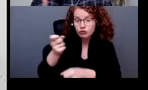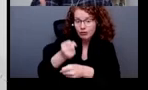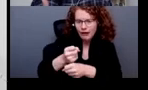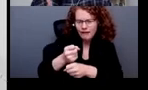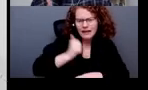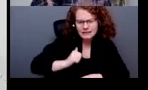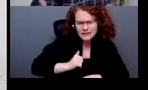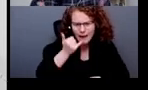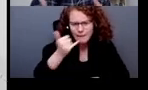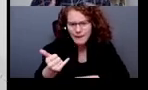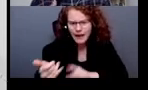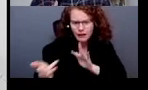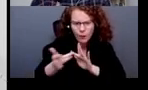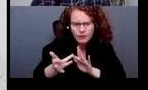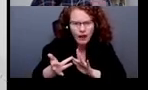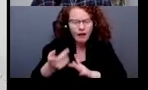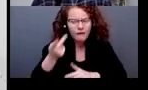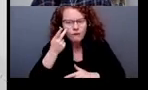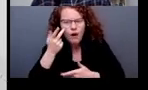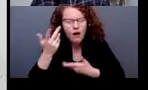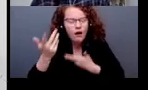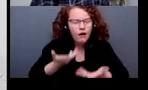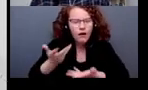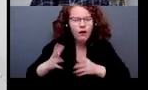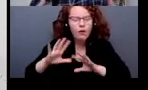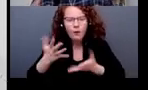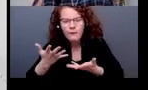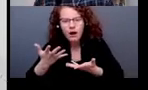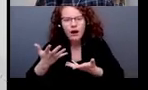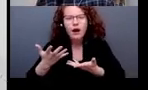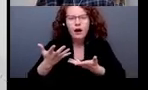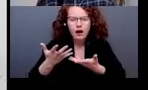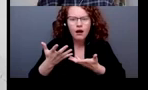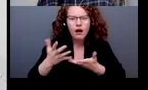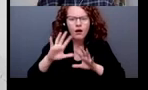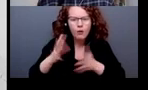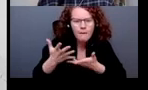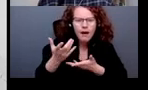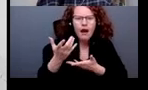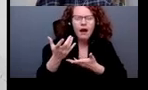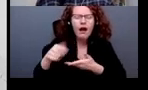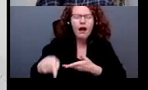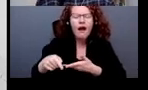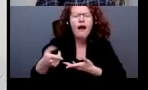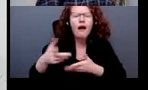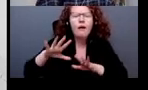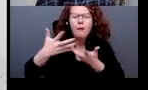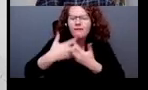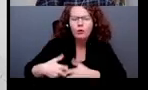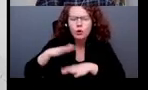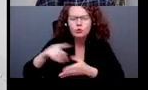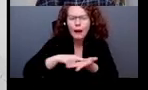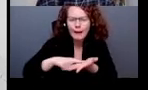espaces et d'essayer de comprendre un petit peu ce phénomène de la réparation de smartphones.